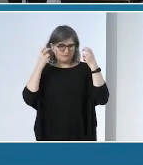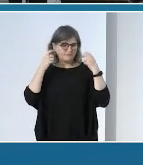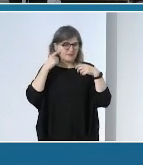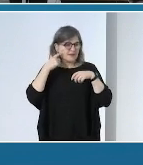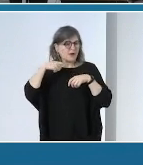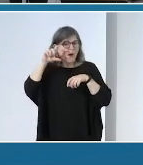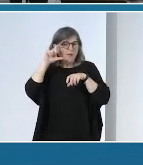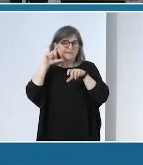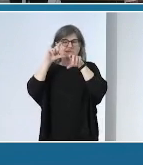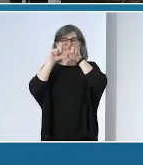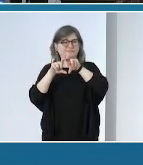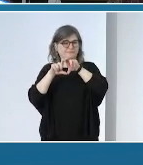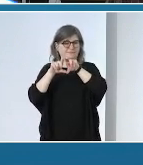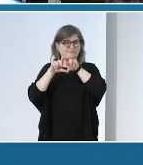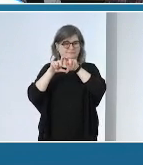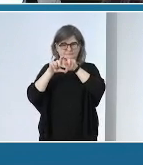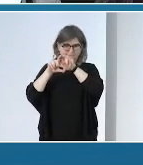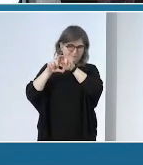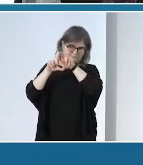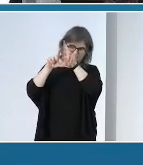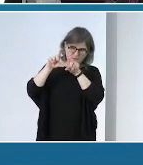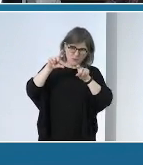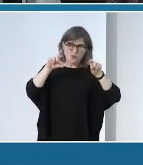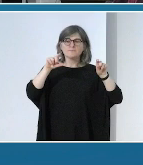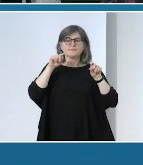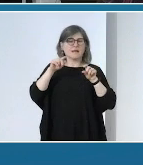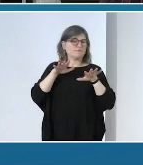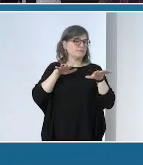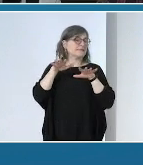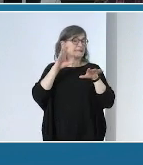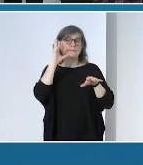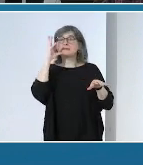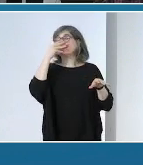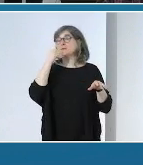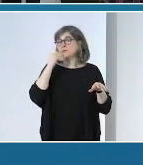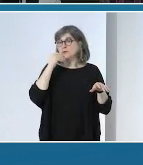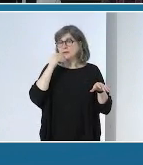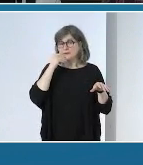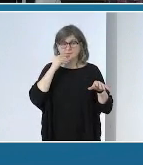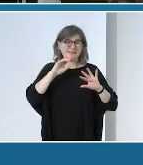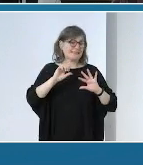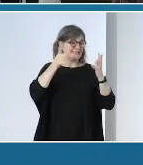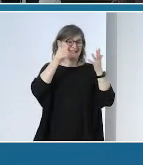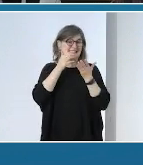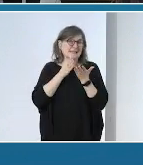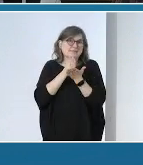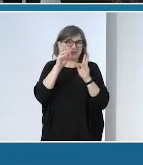Alors c'est un système sensoriel qui est le sixième sens, hein, comme